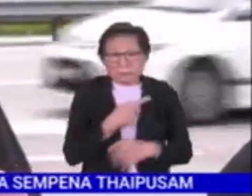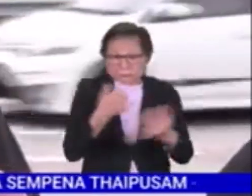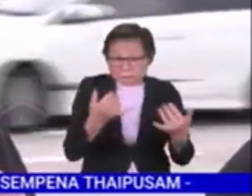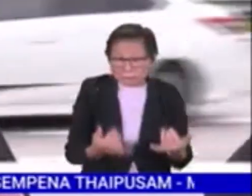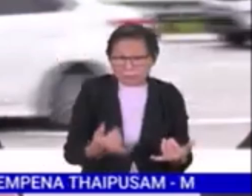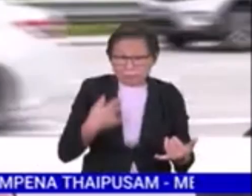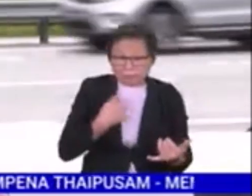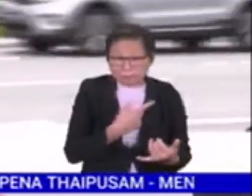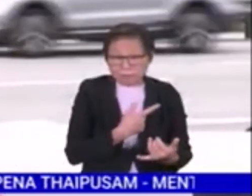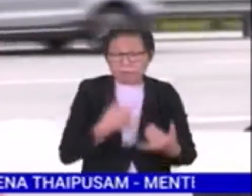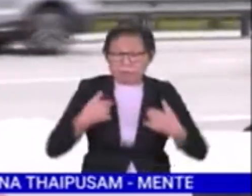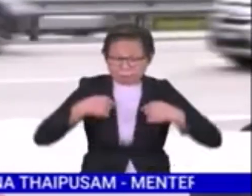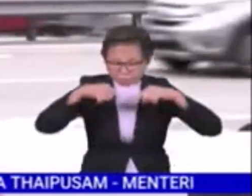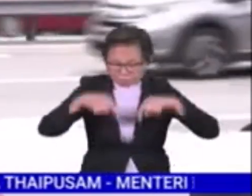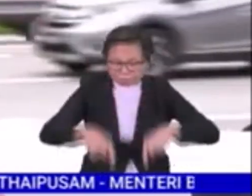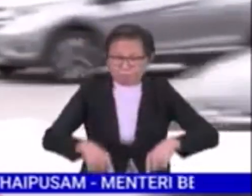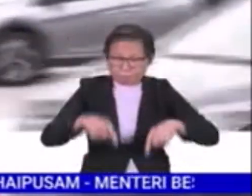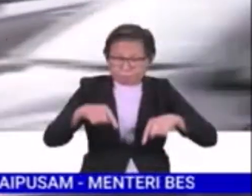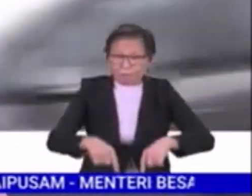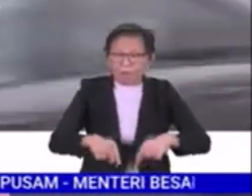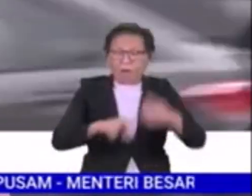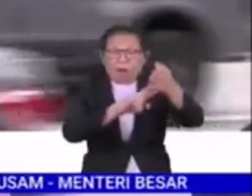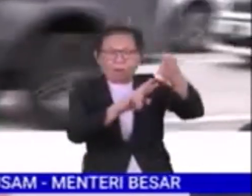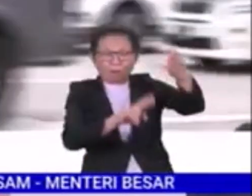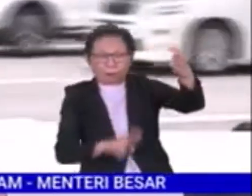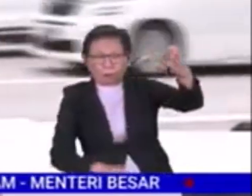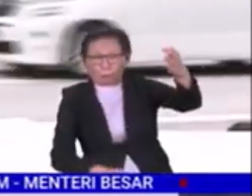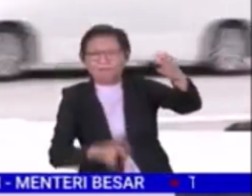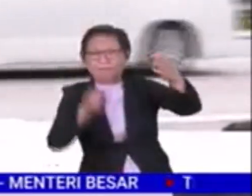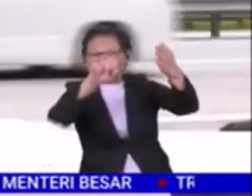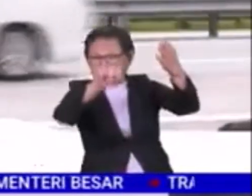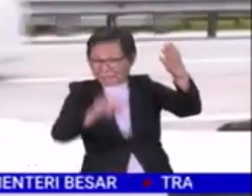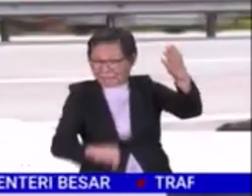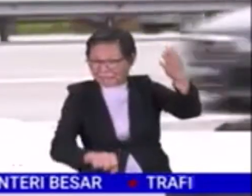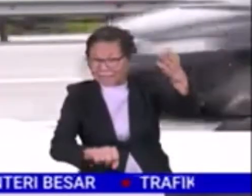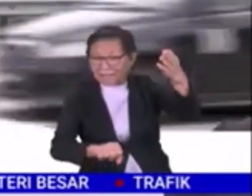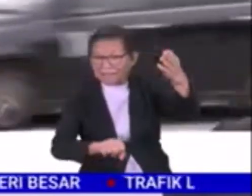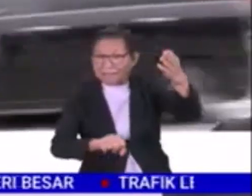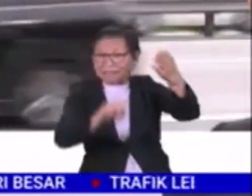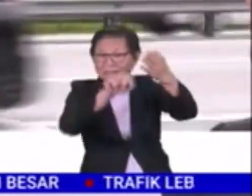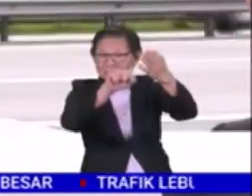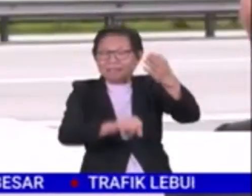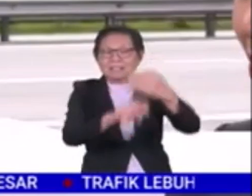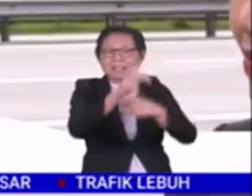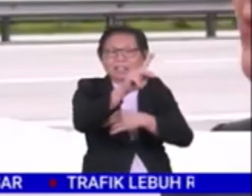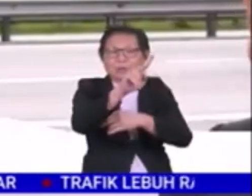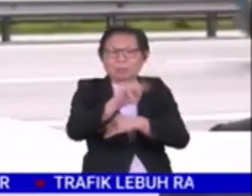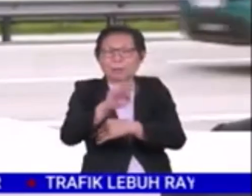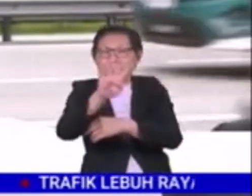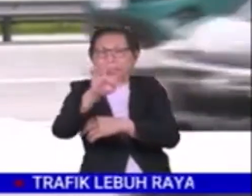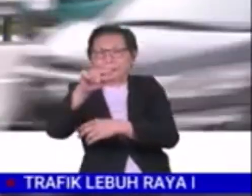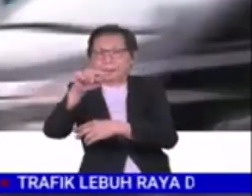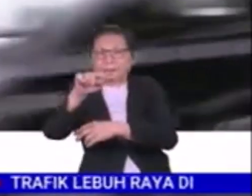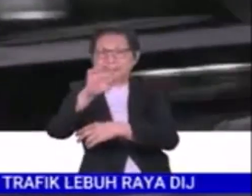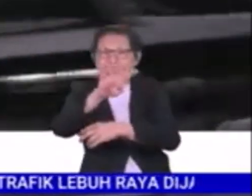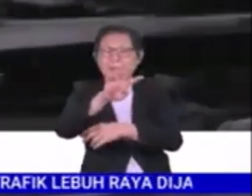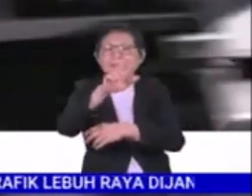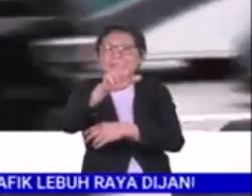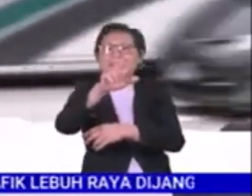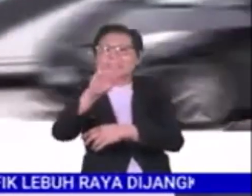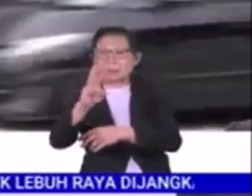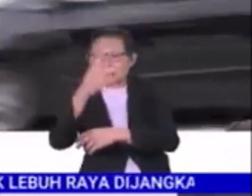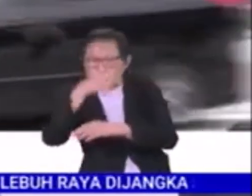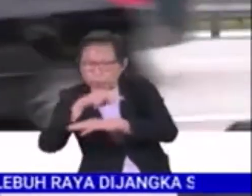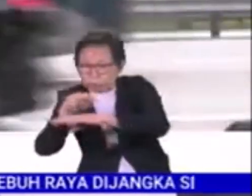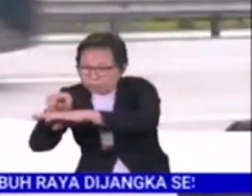ini kita sedang berada di Lebai Rawang arah selatan, itu kilometer 436 untuk